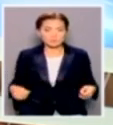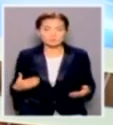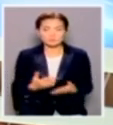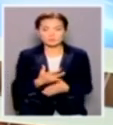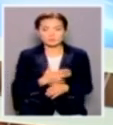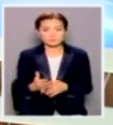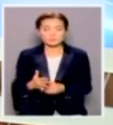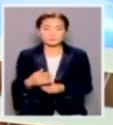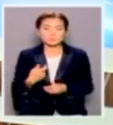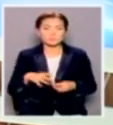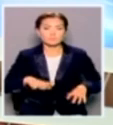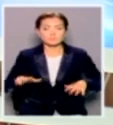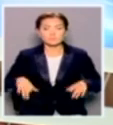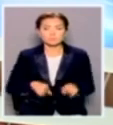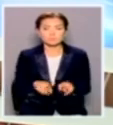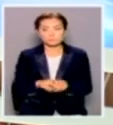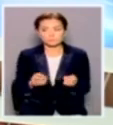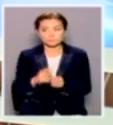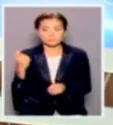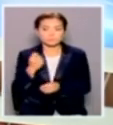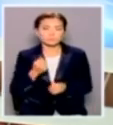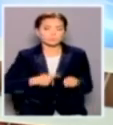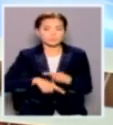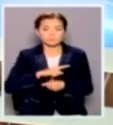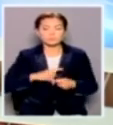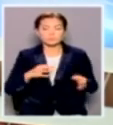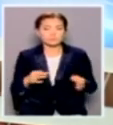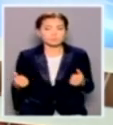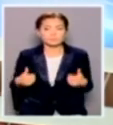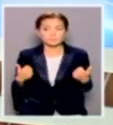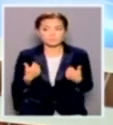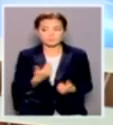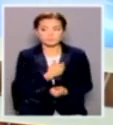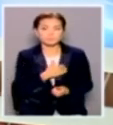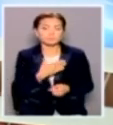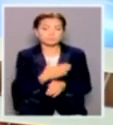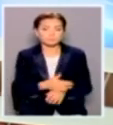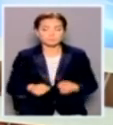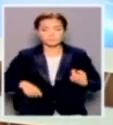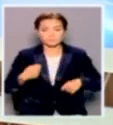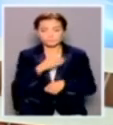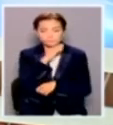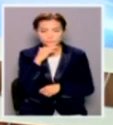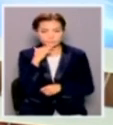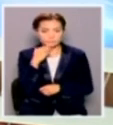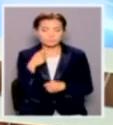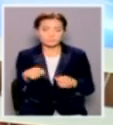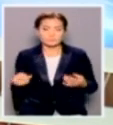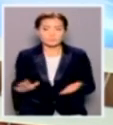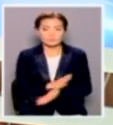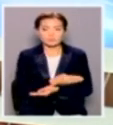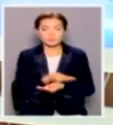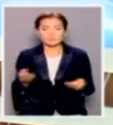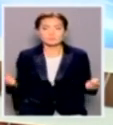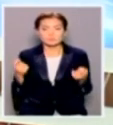за пределами рынка. Но все же крестьяне предпринимают меры для того, чтобы их урожай не пропал, предлагая продукцию по